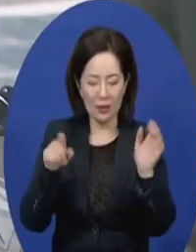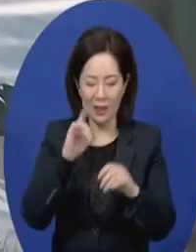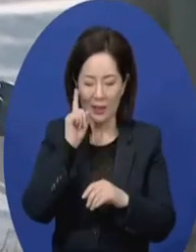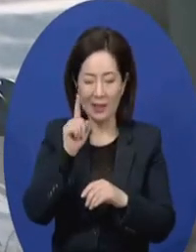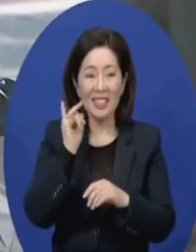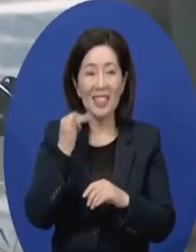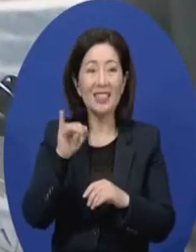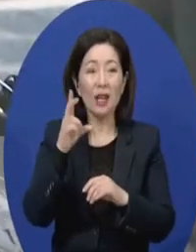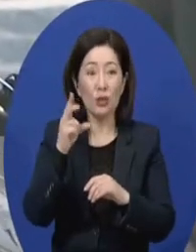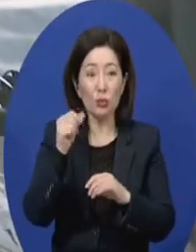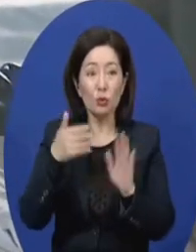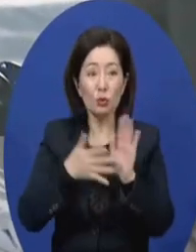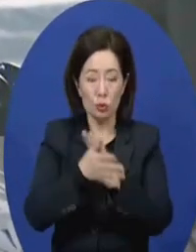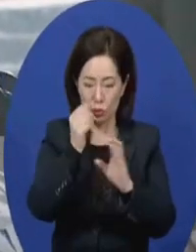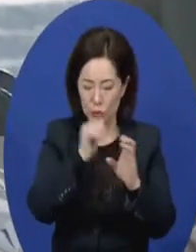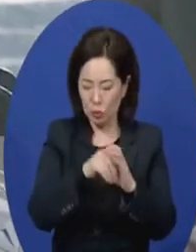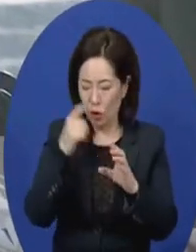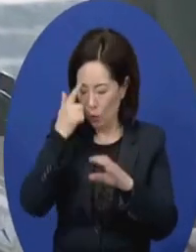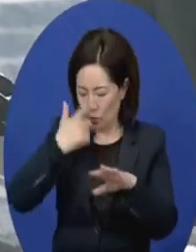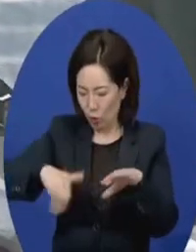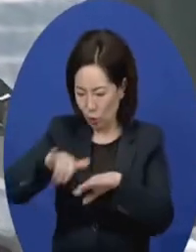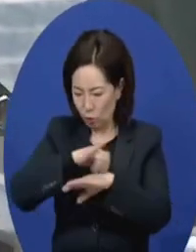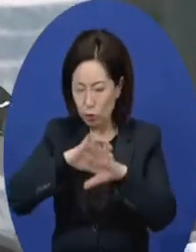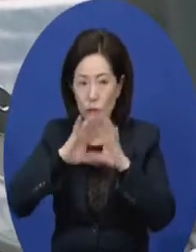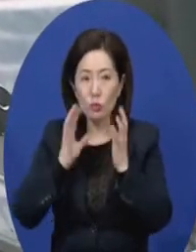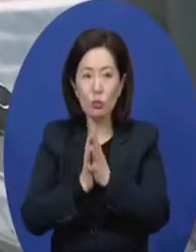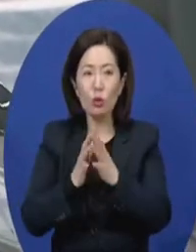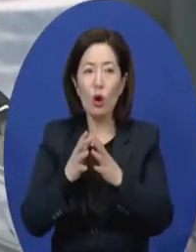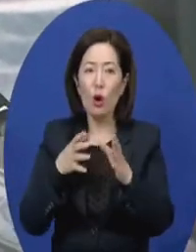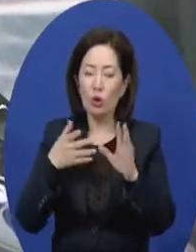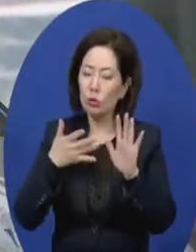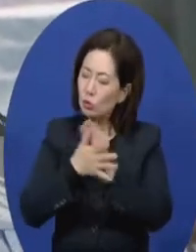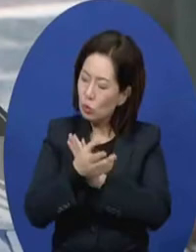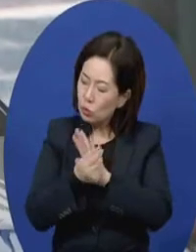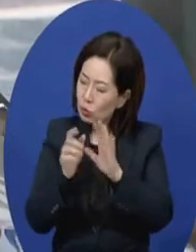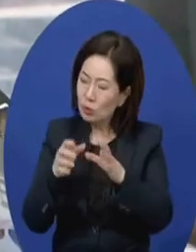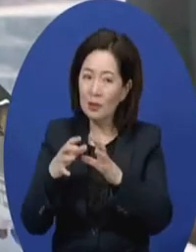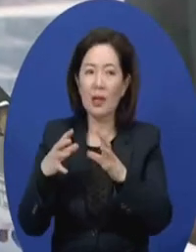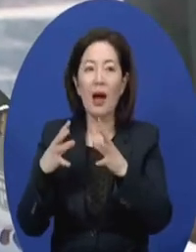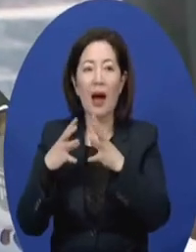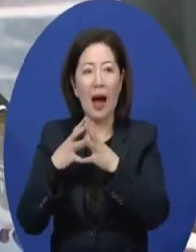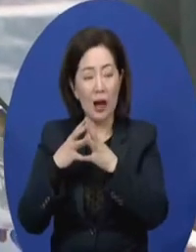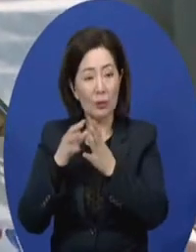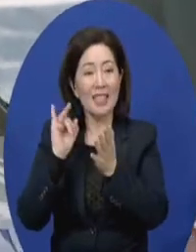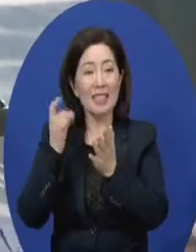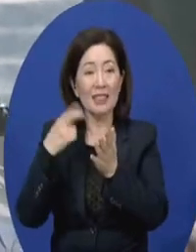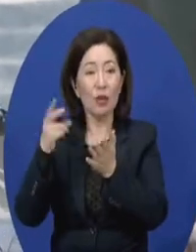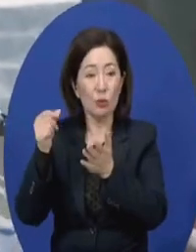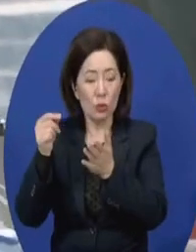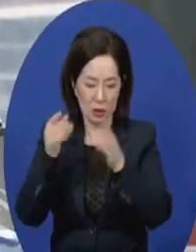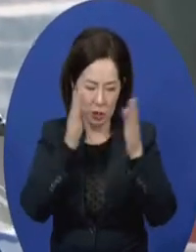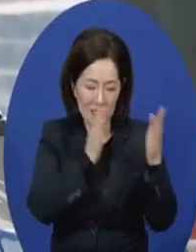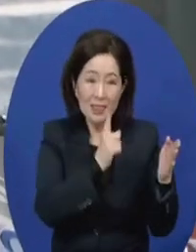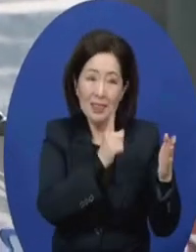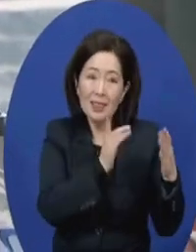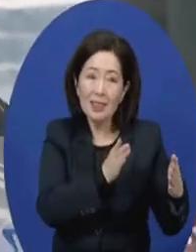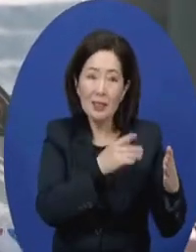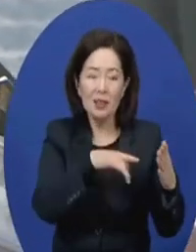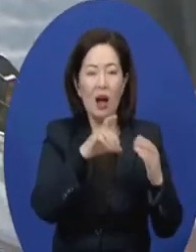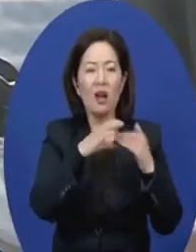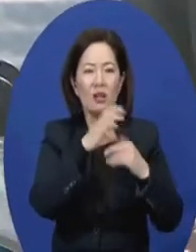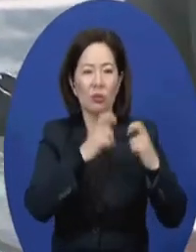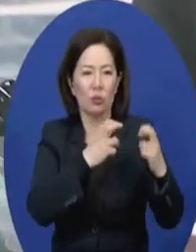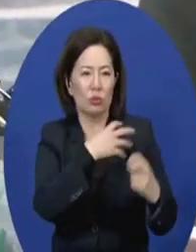төсөв 10 их 80 төгрөгсөд байх. Тэрний одоо 1.1-ийг Эрдэнэт үйлдвэр дангаараа авч явж. За мөн одоо